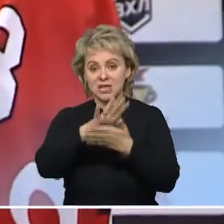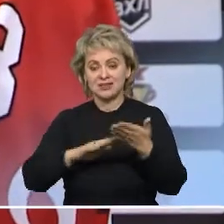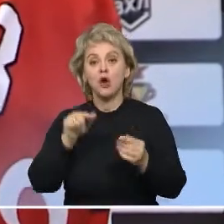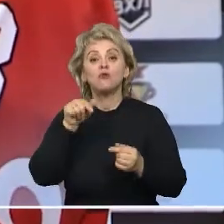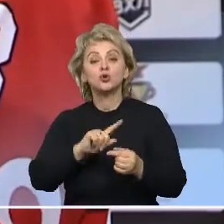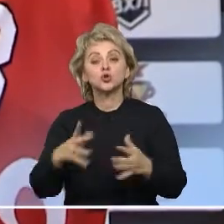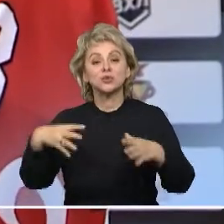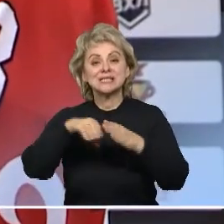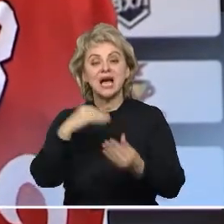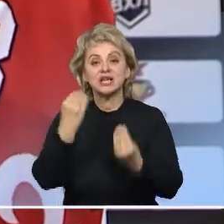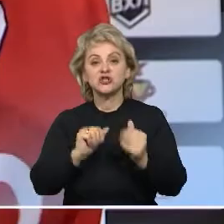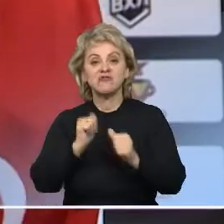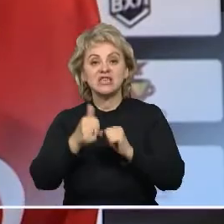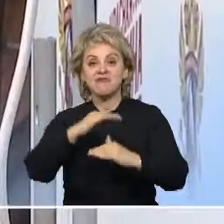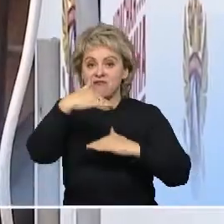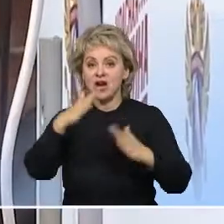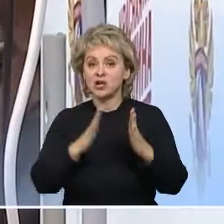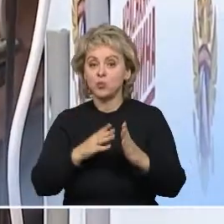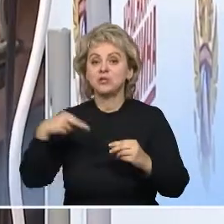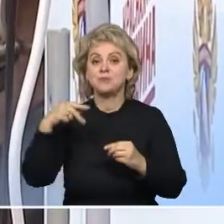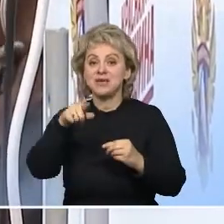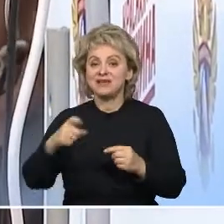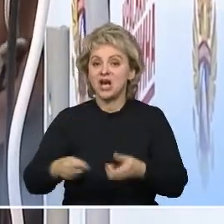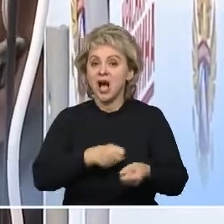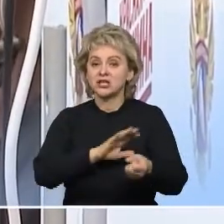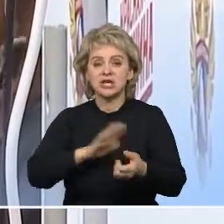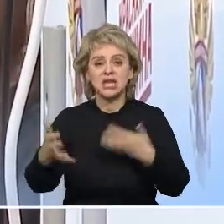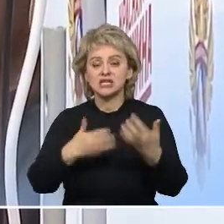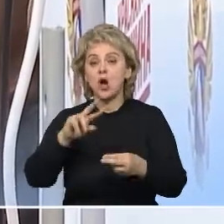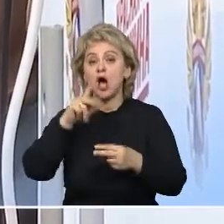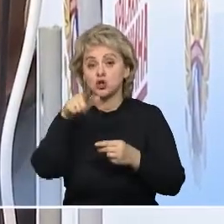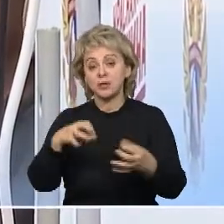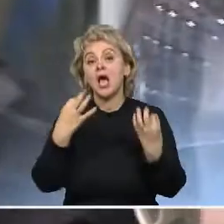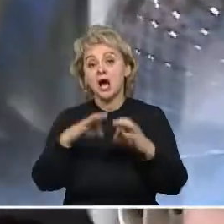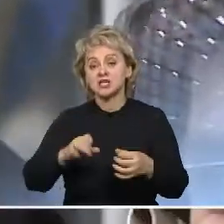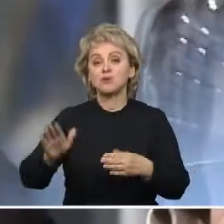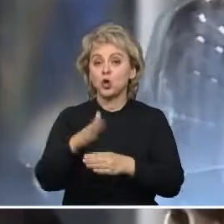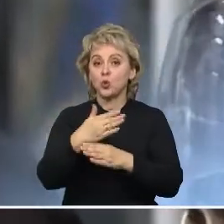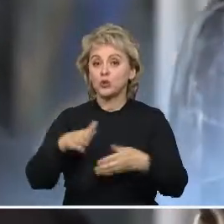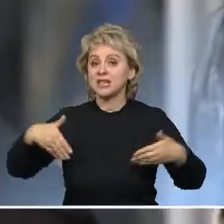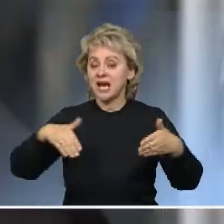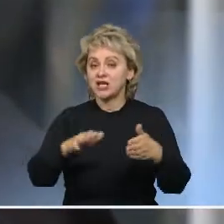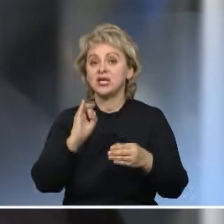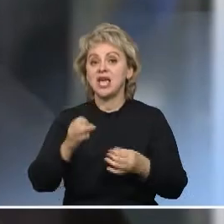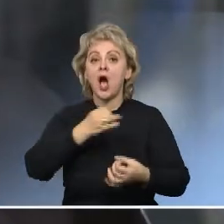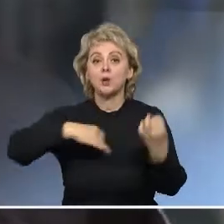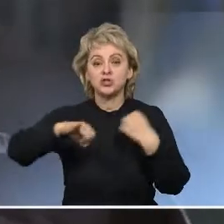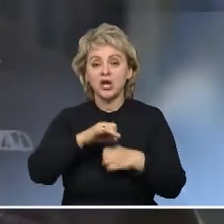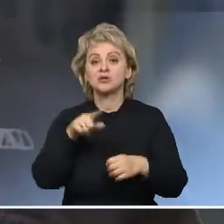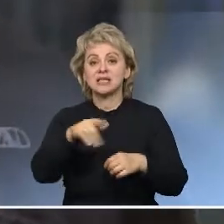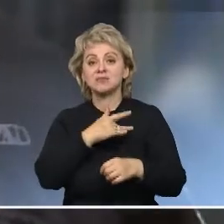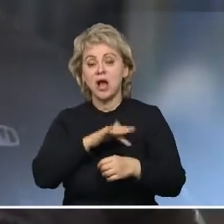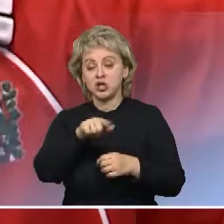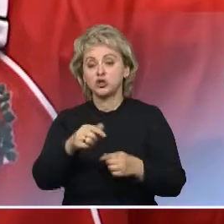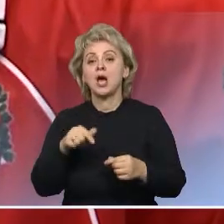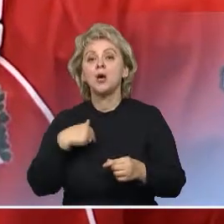Вот что значит матч вне формата. В перерыве хоккеисты не разбирают ошибки, а свободно разгуливают по коридорам и общаются с болельщиками.